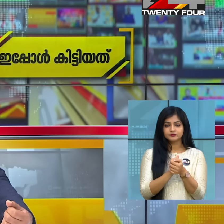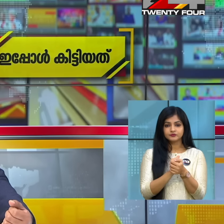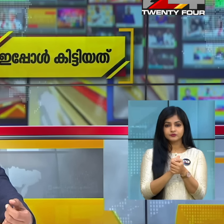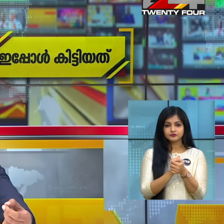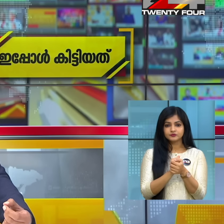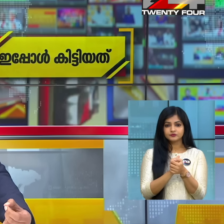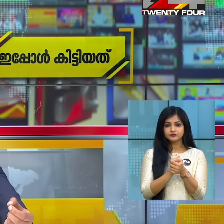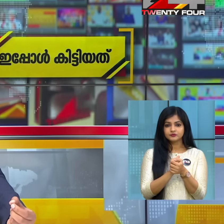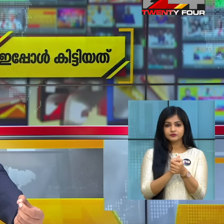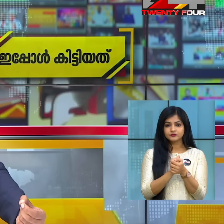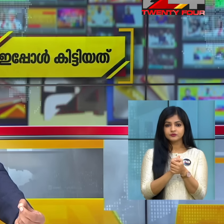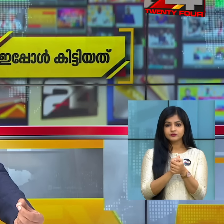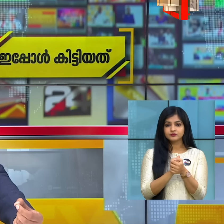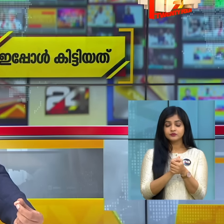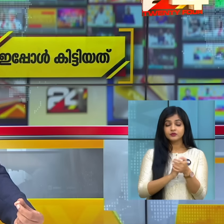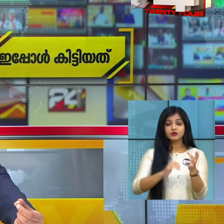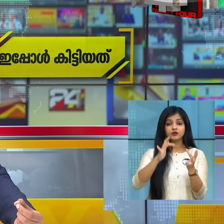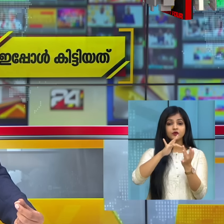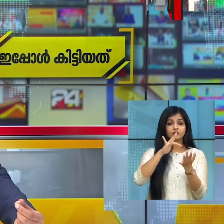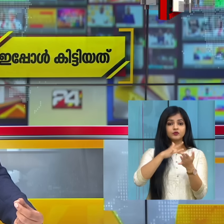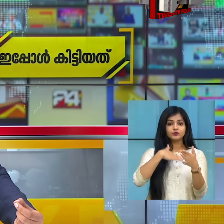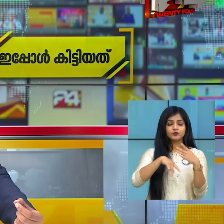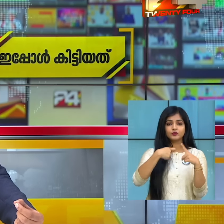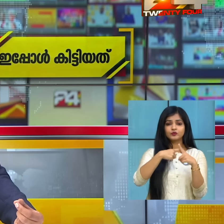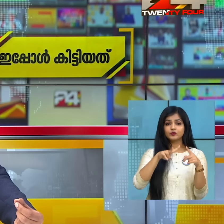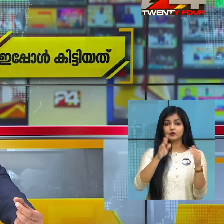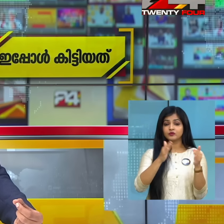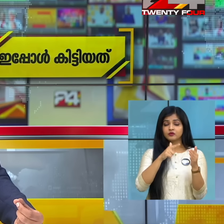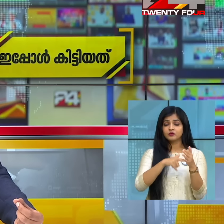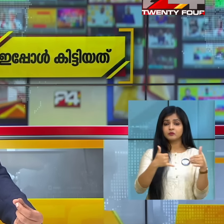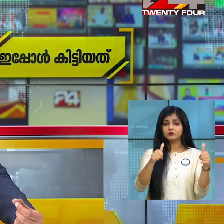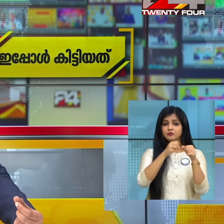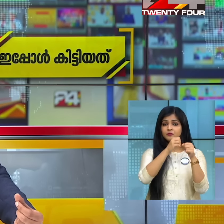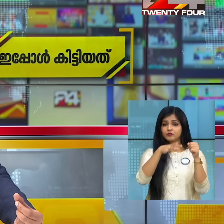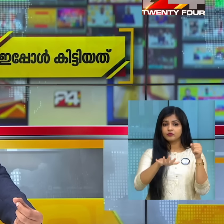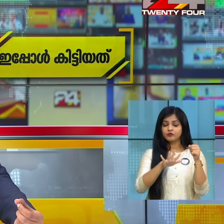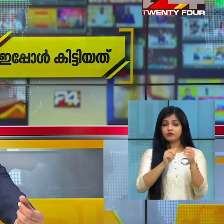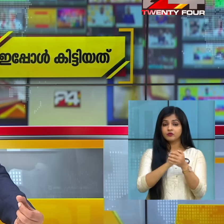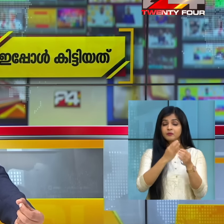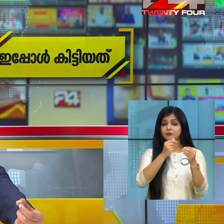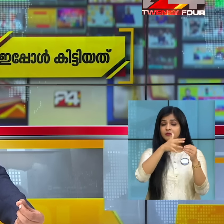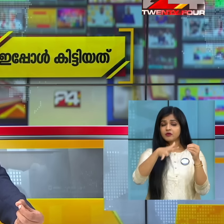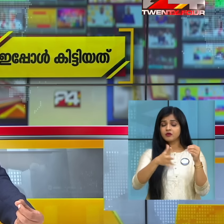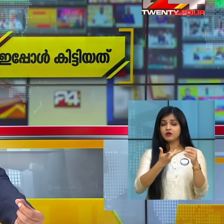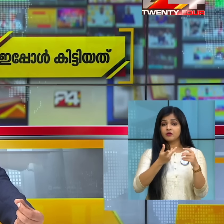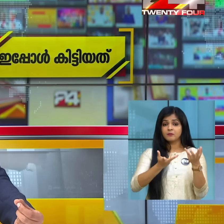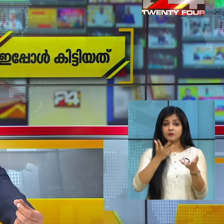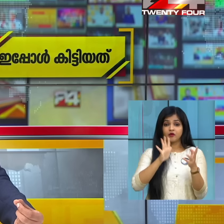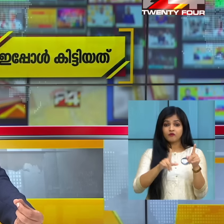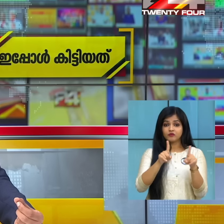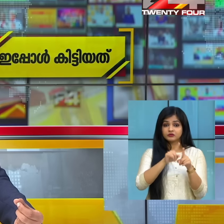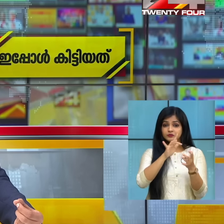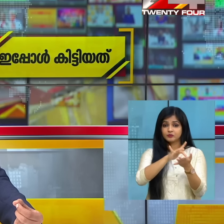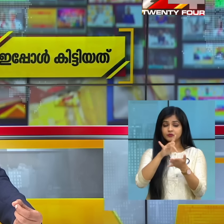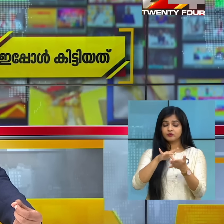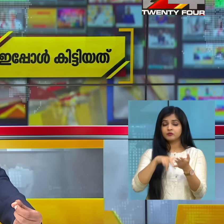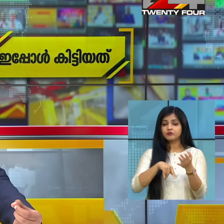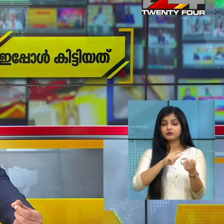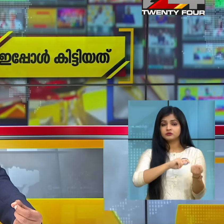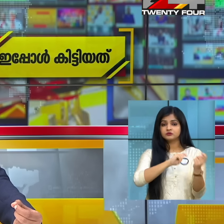കോഴിക്കോട്. ഇടുക്കി കൊക്കയാർ വില്ലേജിൽ ഉരുൾപൊട്ടൽ മണ്ണിടിച്ചിൽ സാധ്യതാ മേഖലകളിൽ താമസിക്കുന്നവരെ മാറ്റിപ്പാർപ്പിക്കും. 10